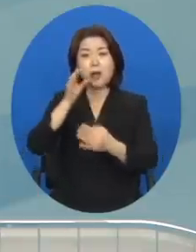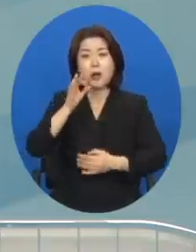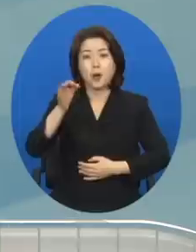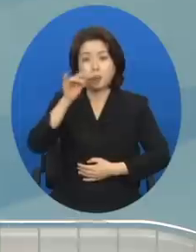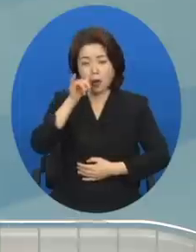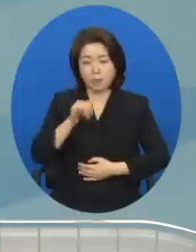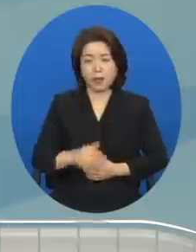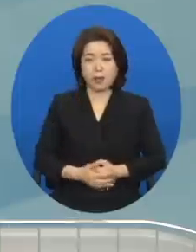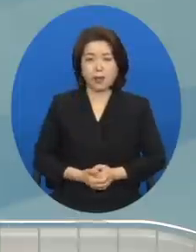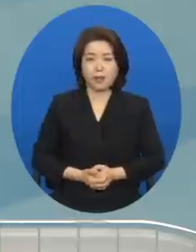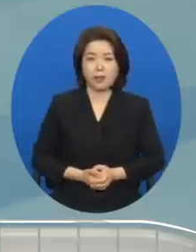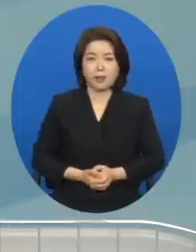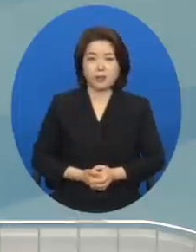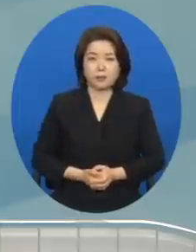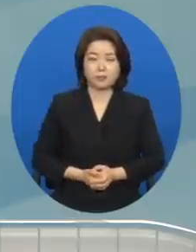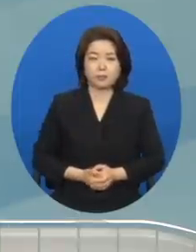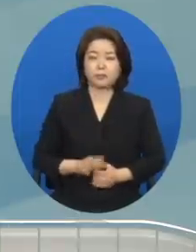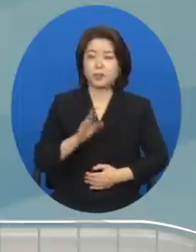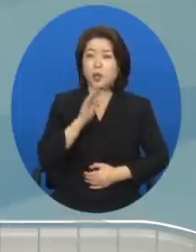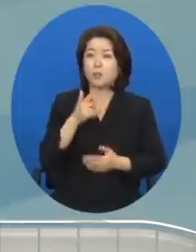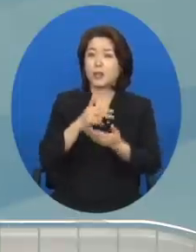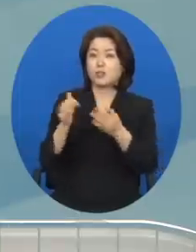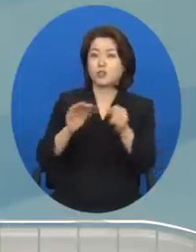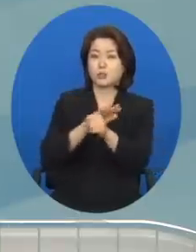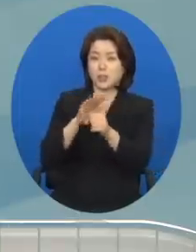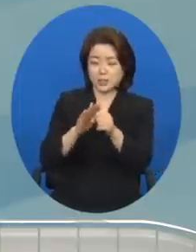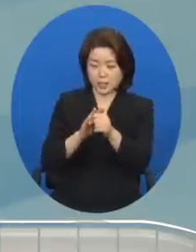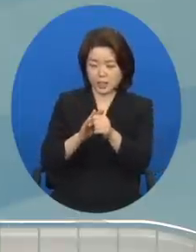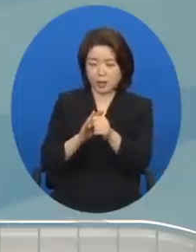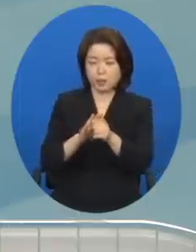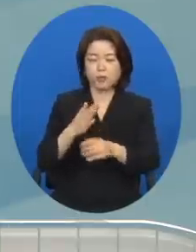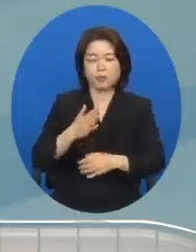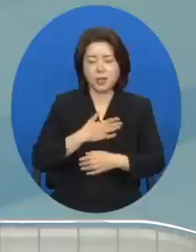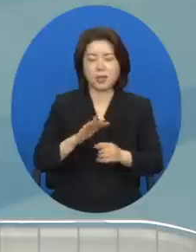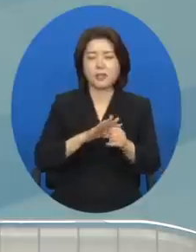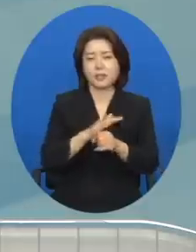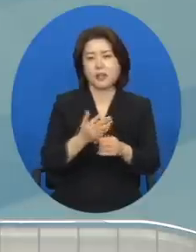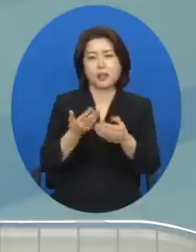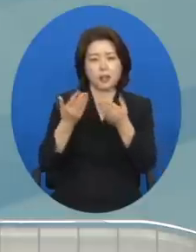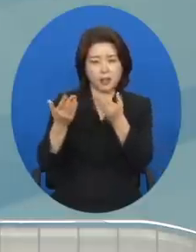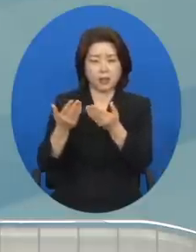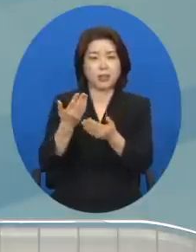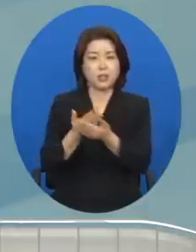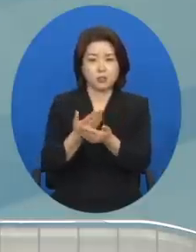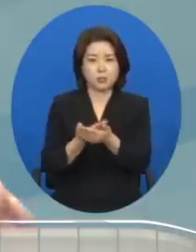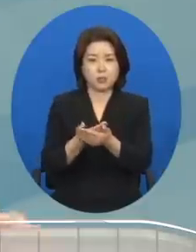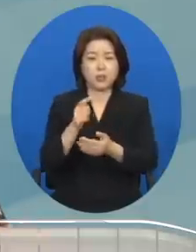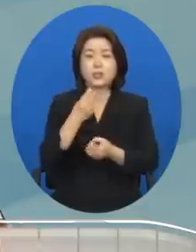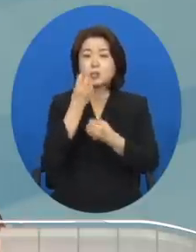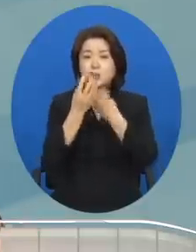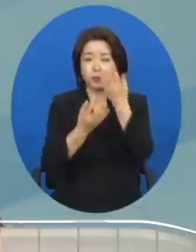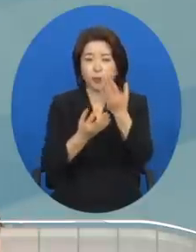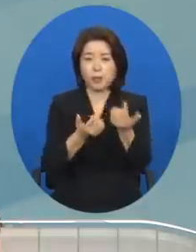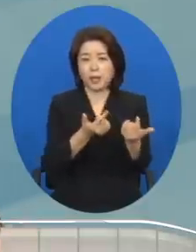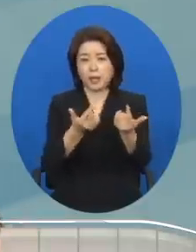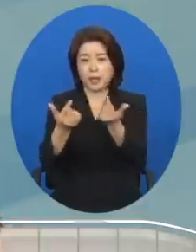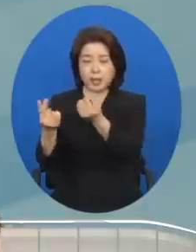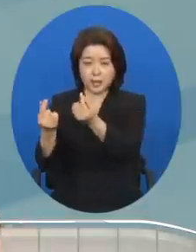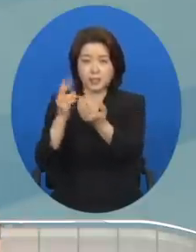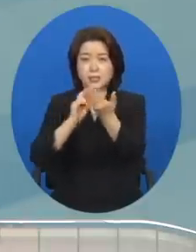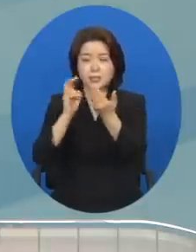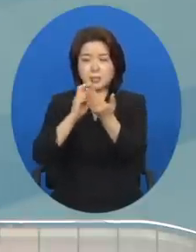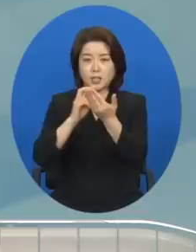정말 하나님 주님의 사랑으로 내가 사랑하게 해주세요. 그 고백을 우리 한번 같이 찬송을